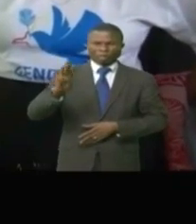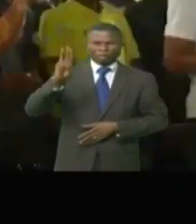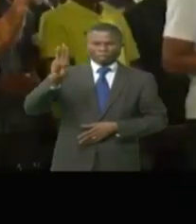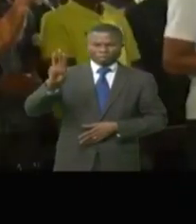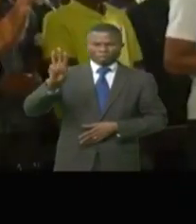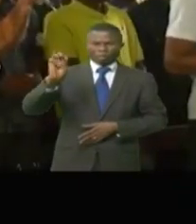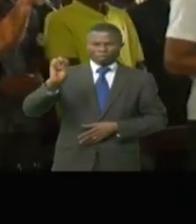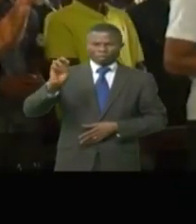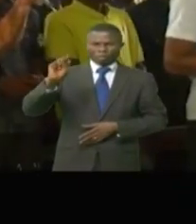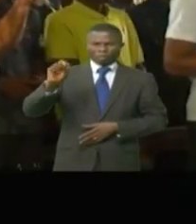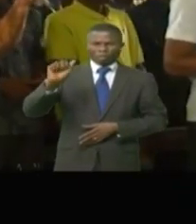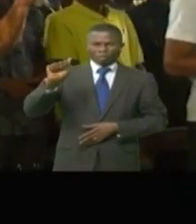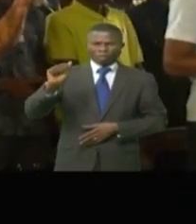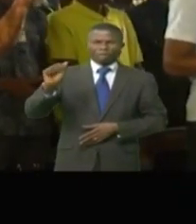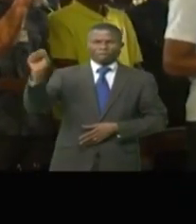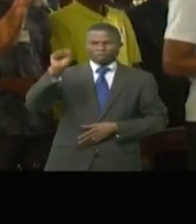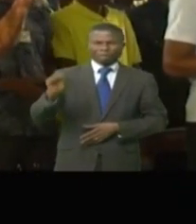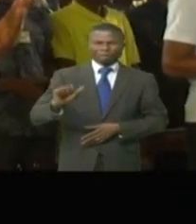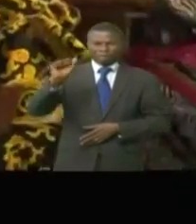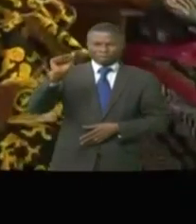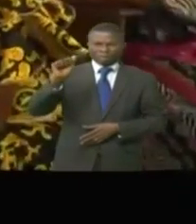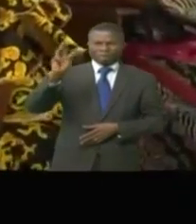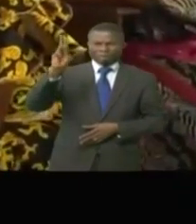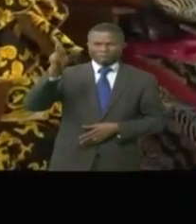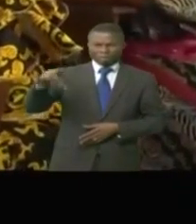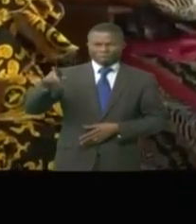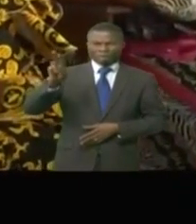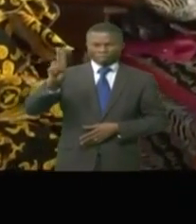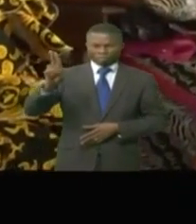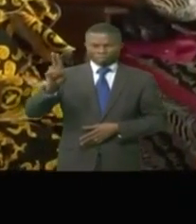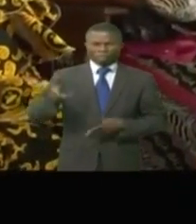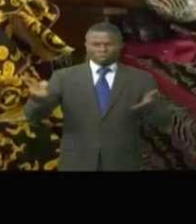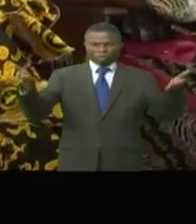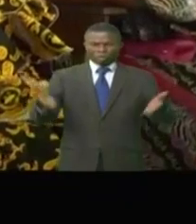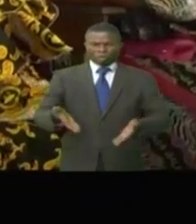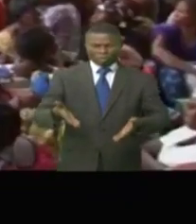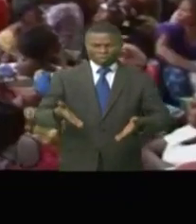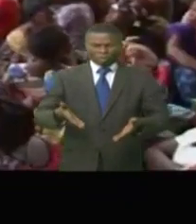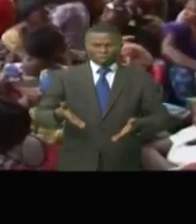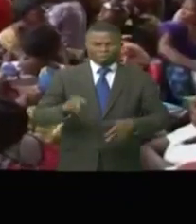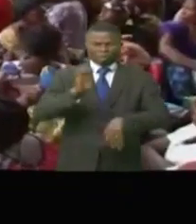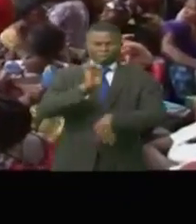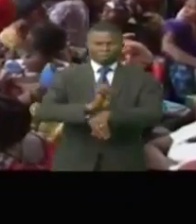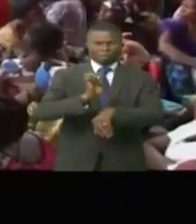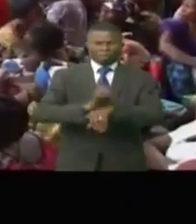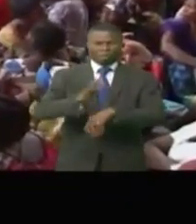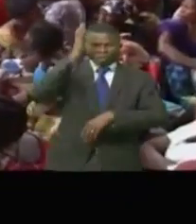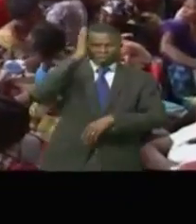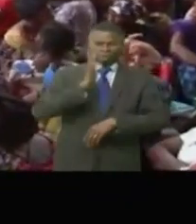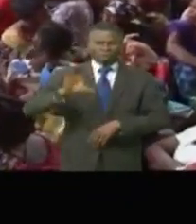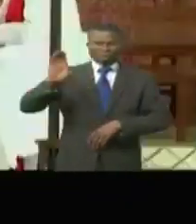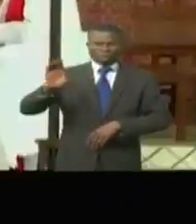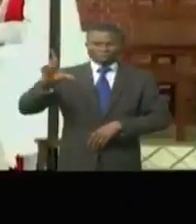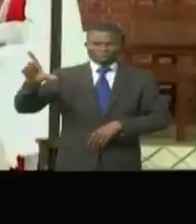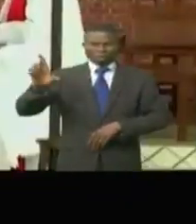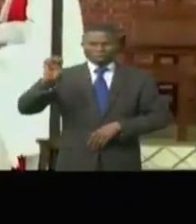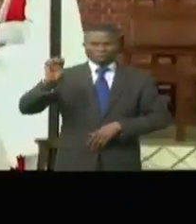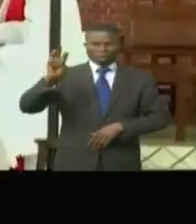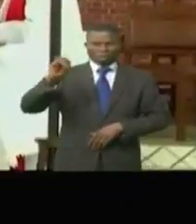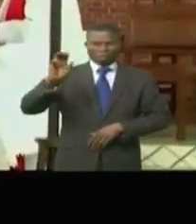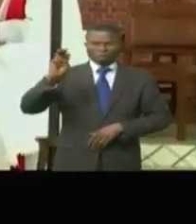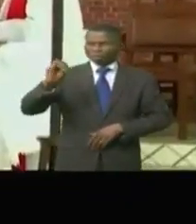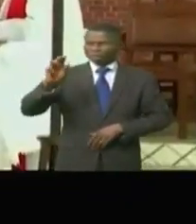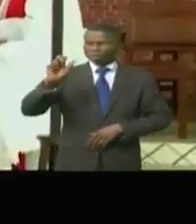John Kabea Shikai a assisté ce vendredi 22 septembre 2023 en la pro-cathédrale Saint-Clément à une messe d'action de grâce